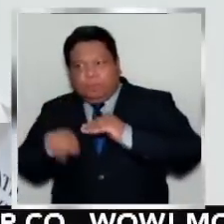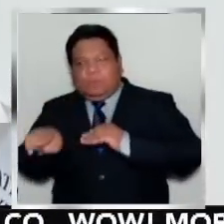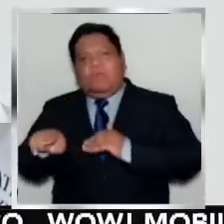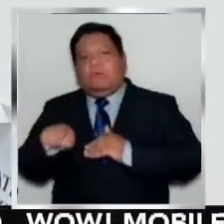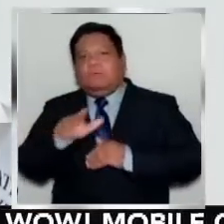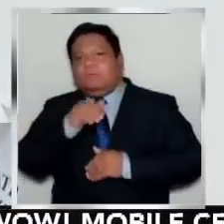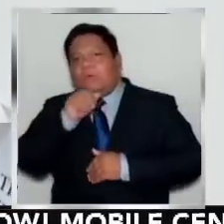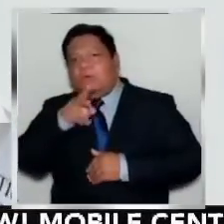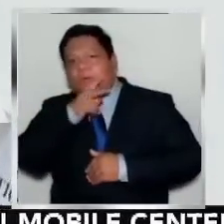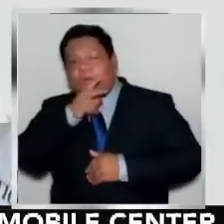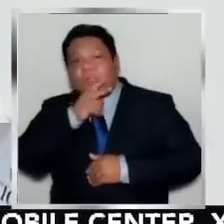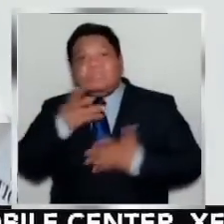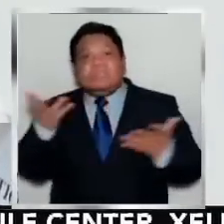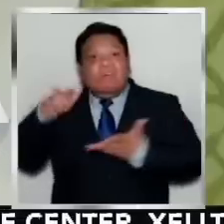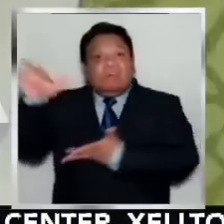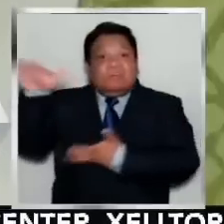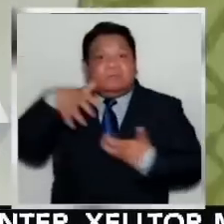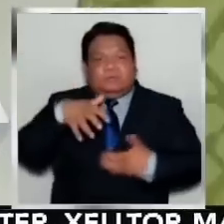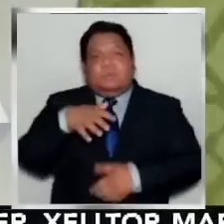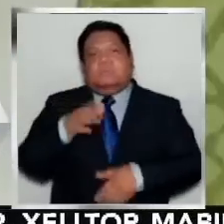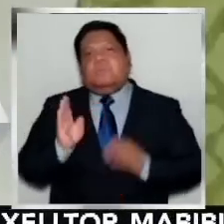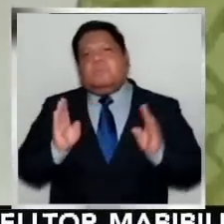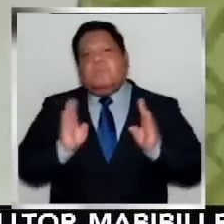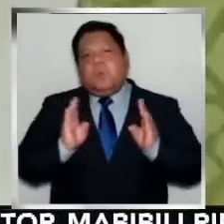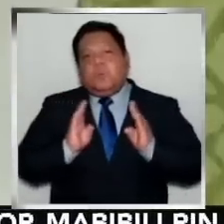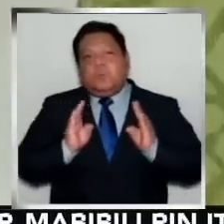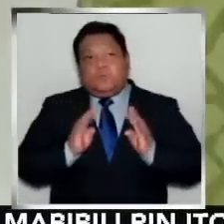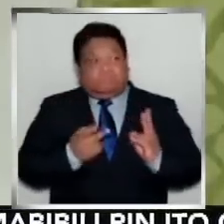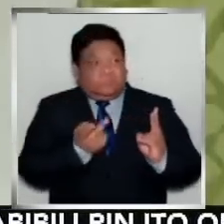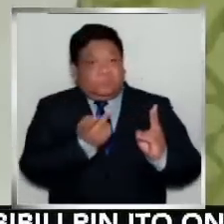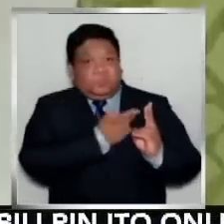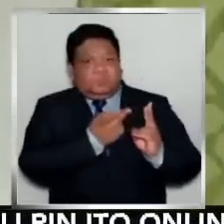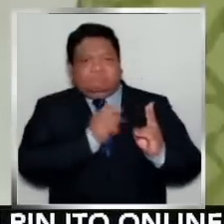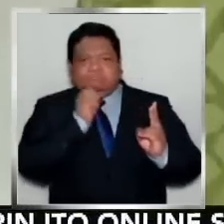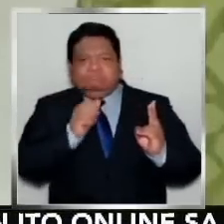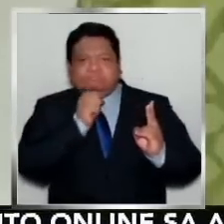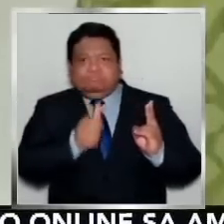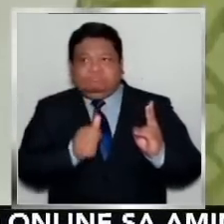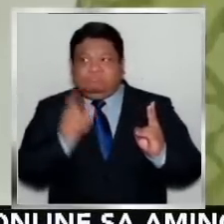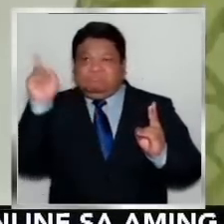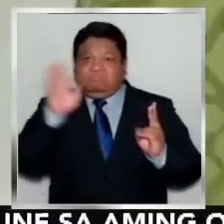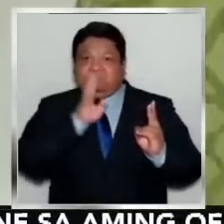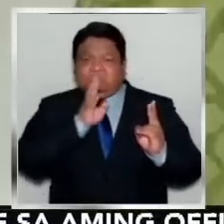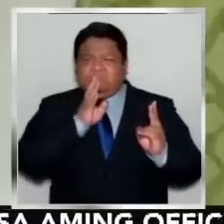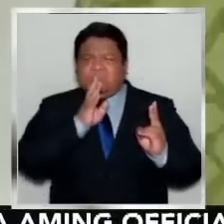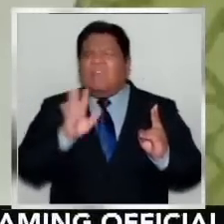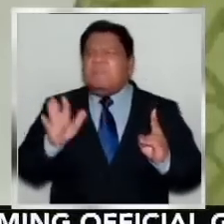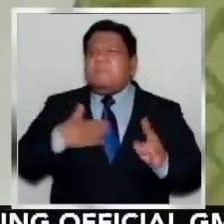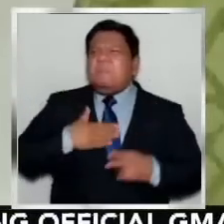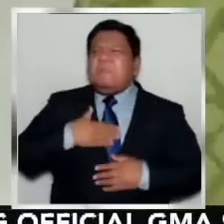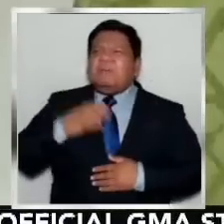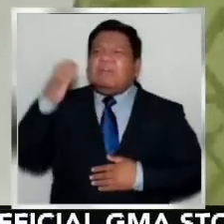naman ng dalawa ang mga paratang. Bahay po kasi ng pinsan ko to. Tapos?